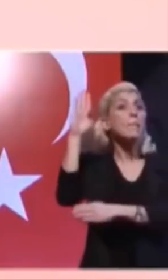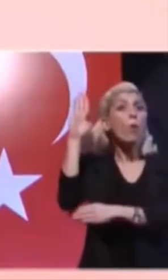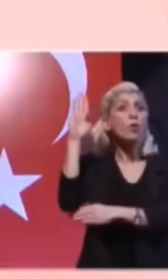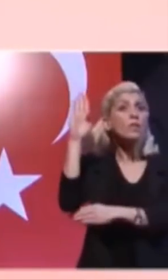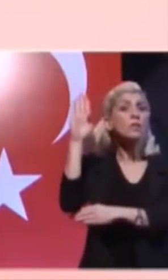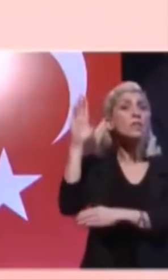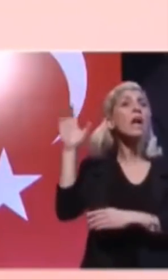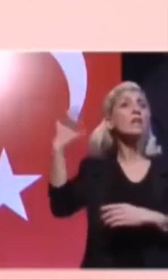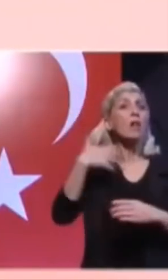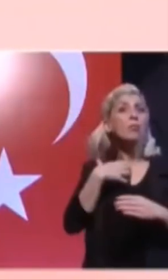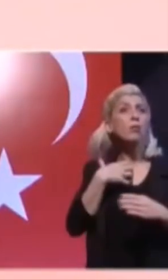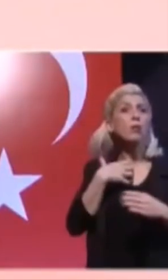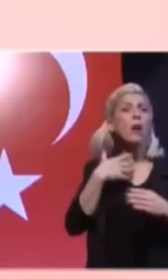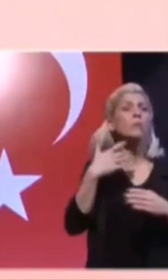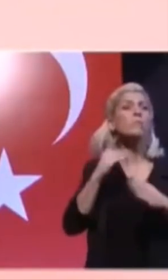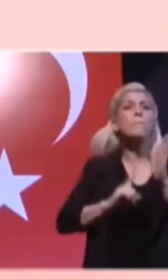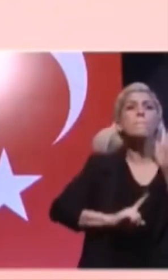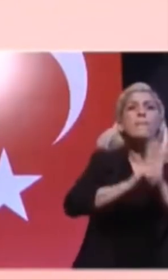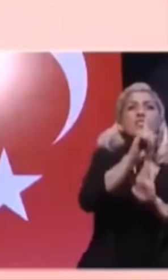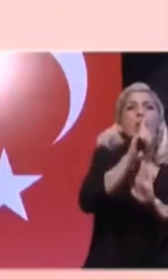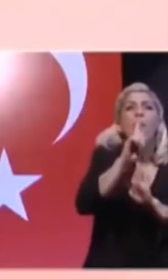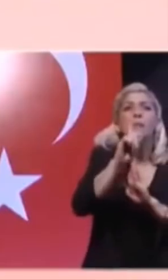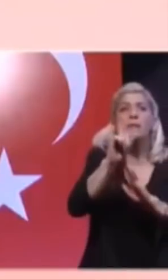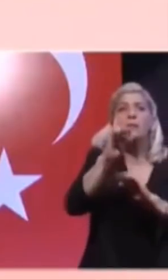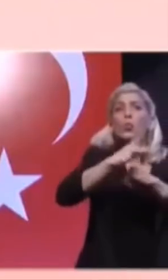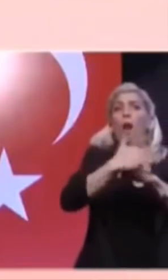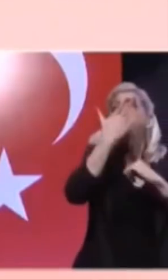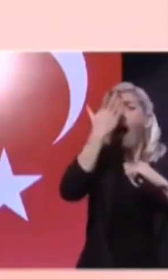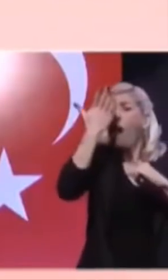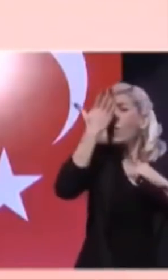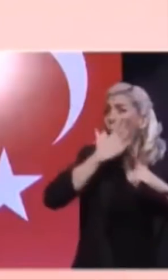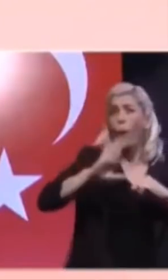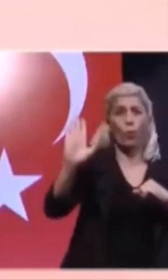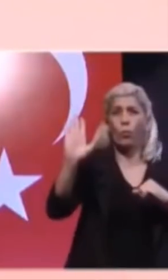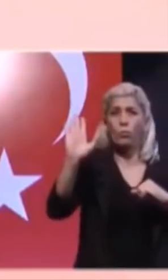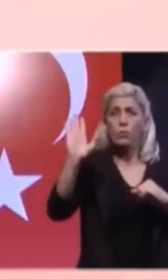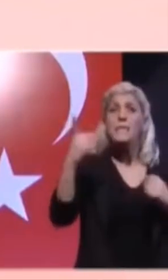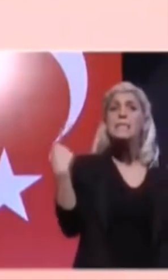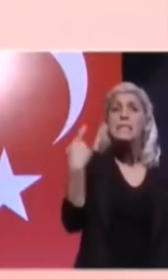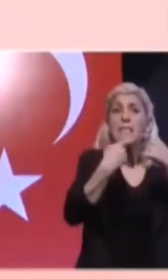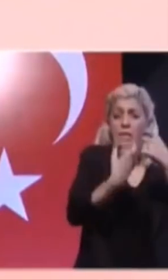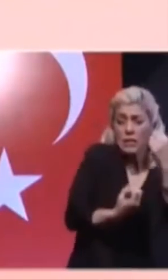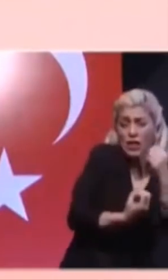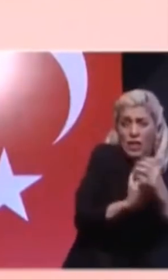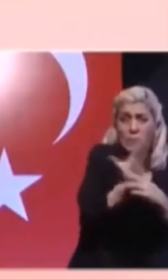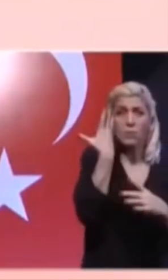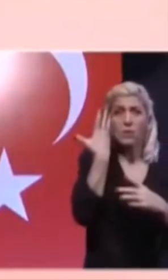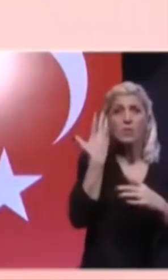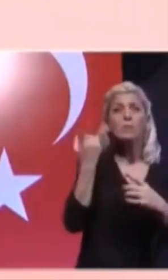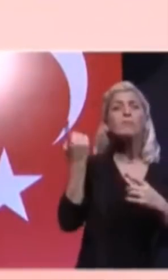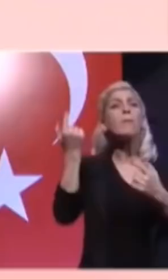koloni halindeyken Türkiye demokrasiye olan ilk adımını atmıştır. Ne zaman?